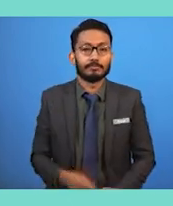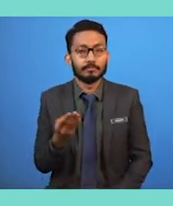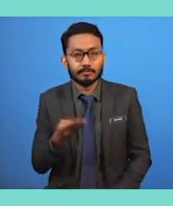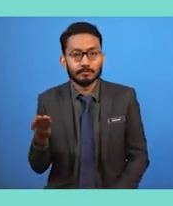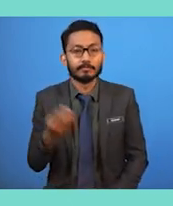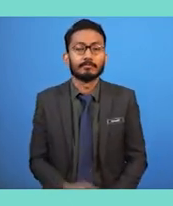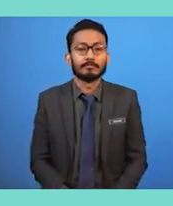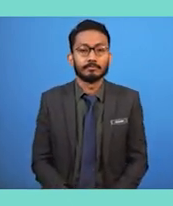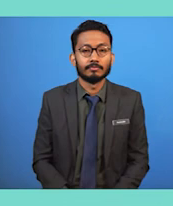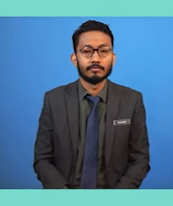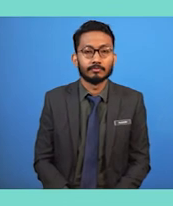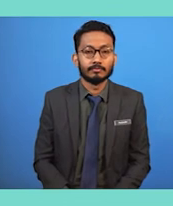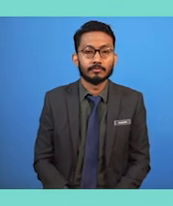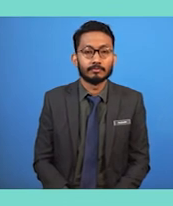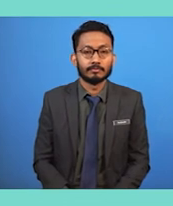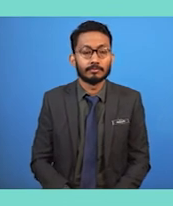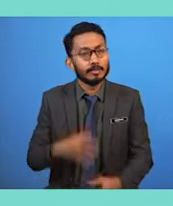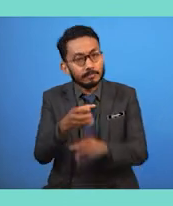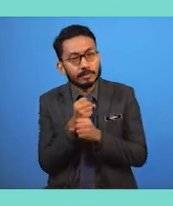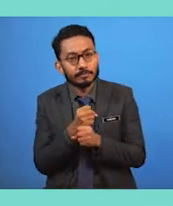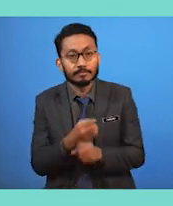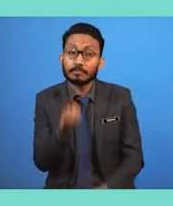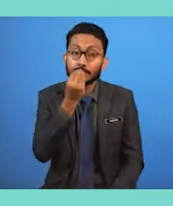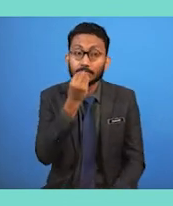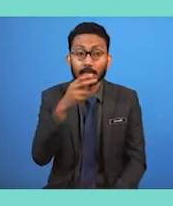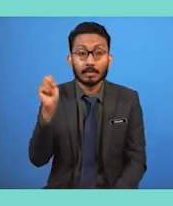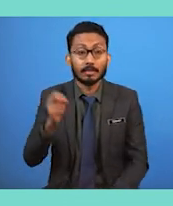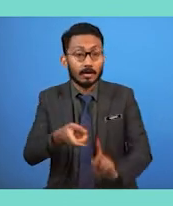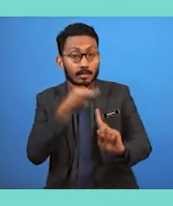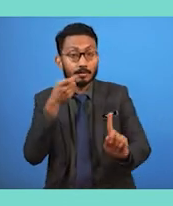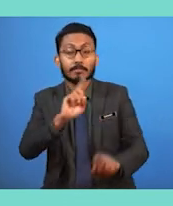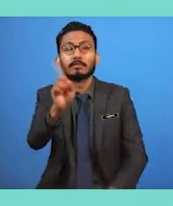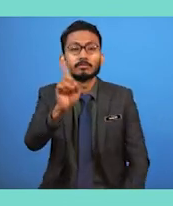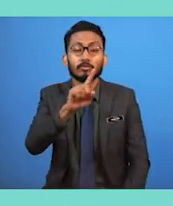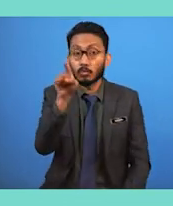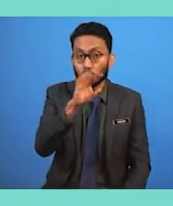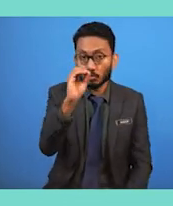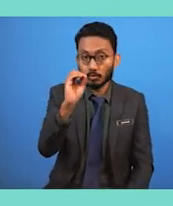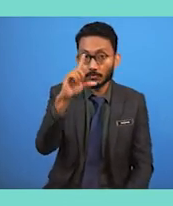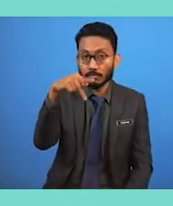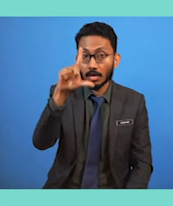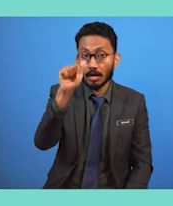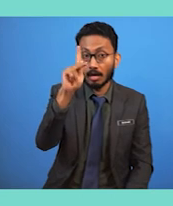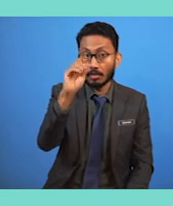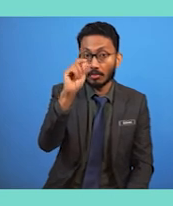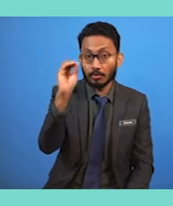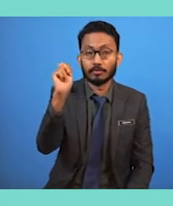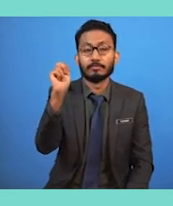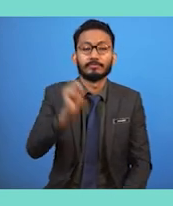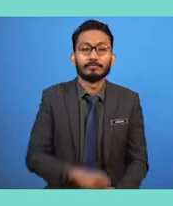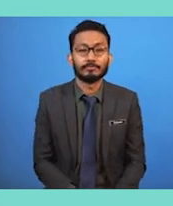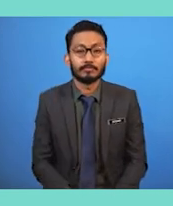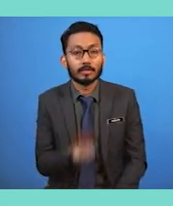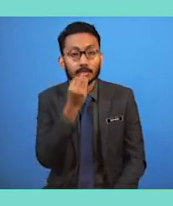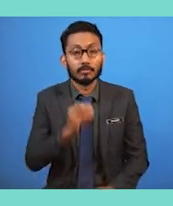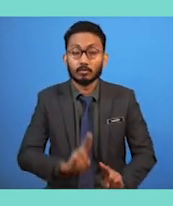species. Ia mendapatkan makanan daripada zooplankton dan phytoplankton. Makanan utamanya